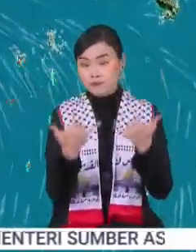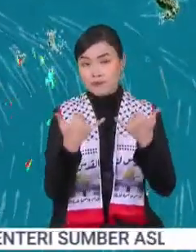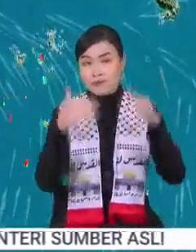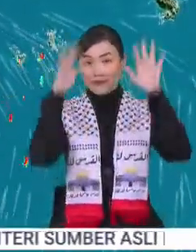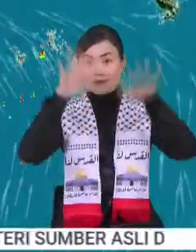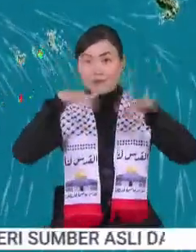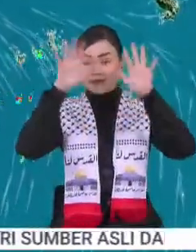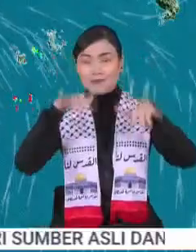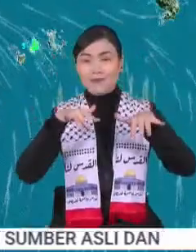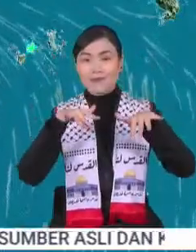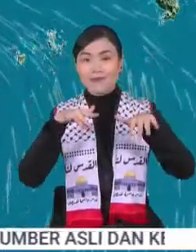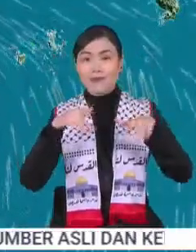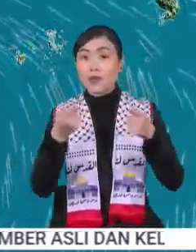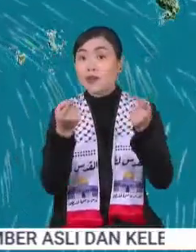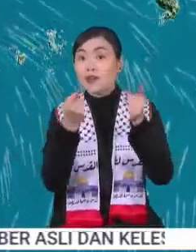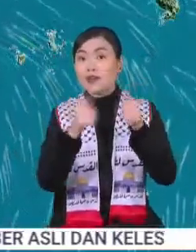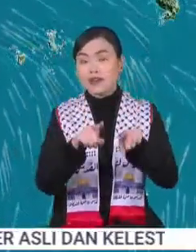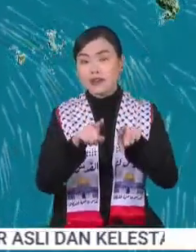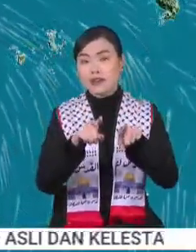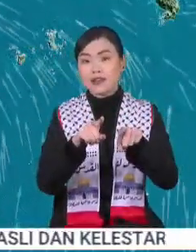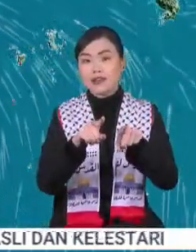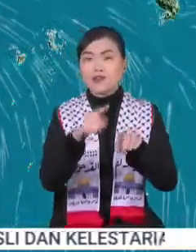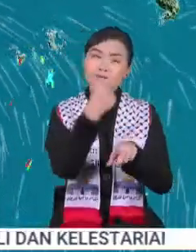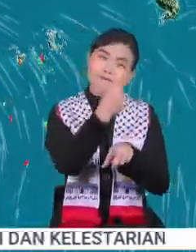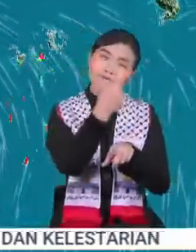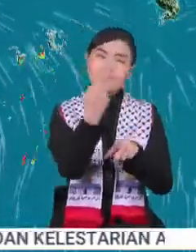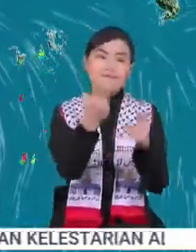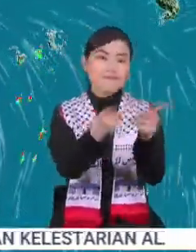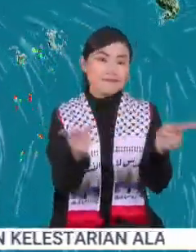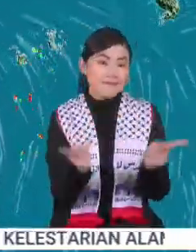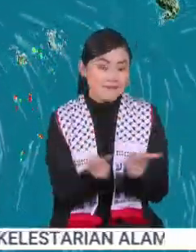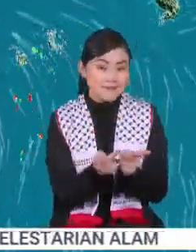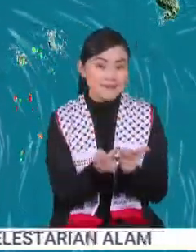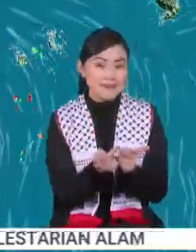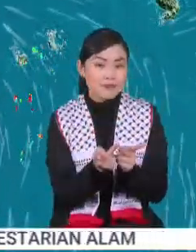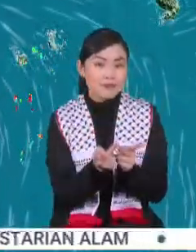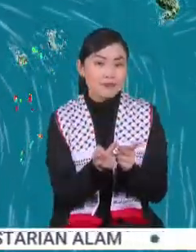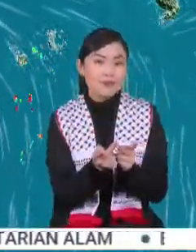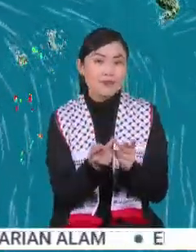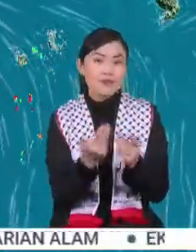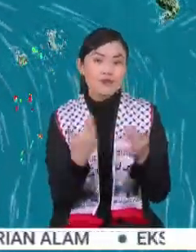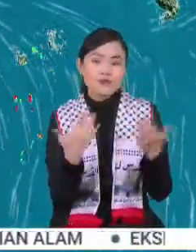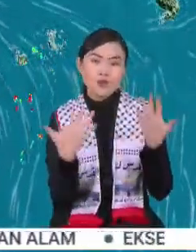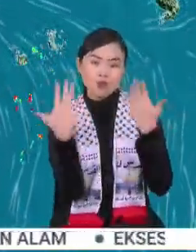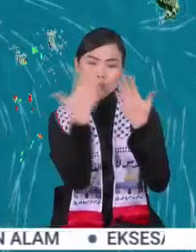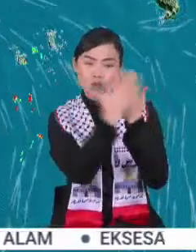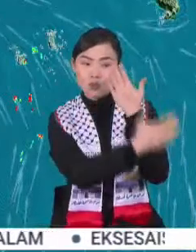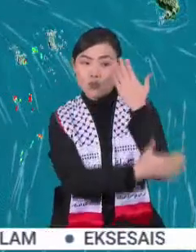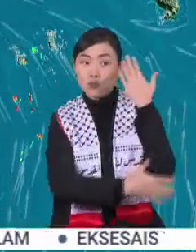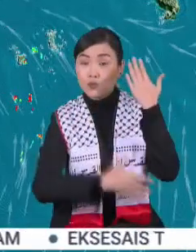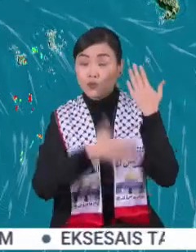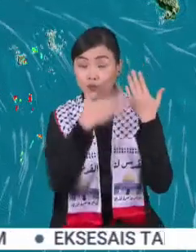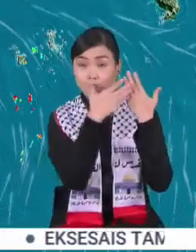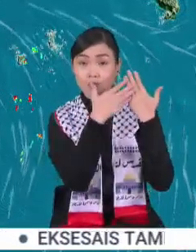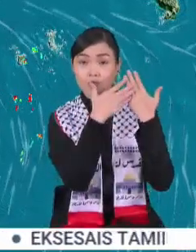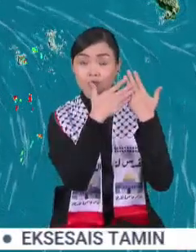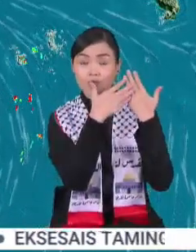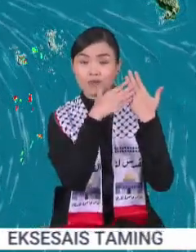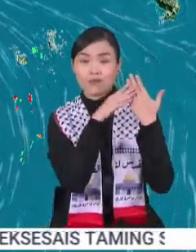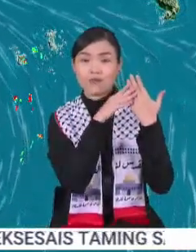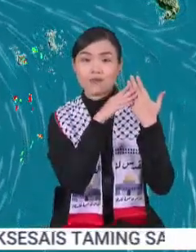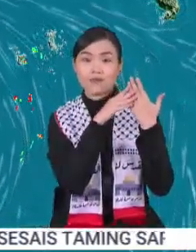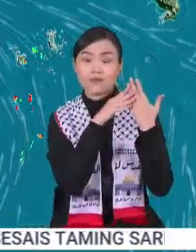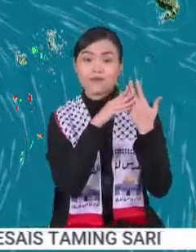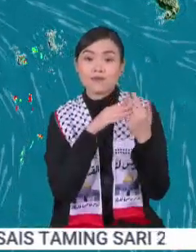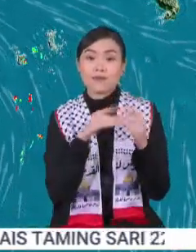dan ibu petir kini sedang berlaku di satu dua tempat melibatkan hampir keseluruhan negeri di Semenanjung Malaysia